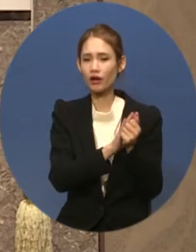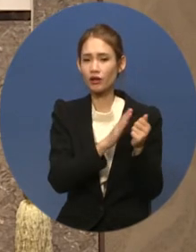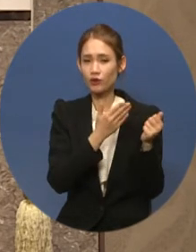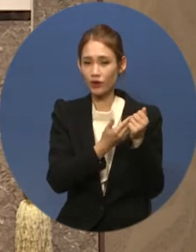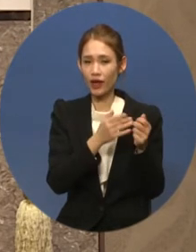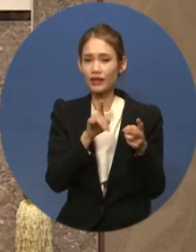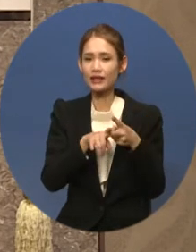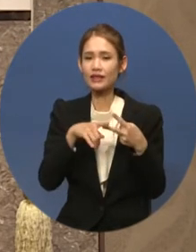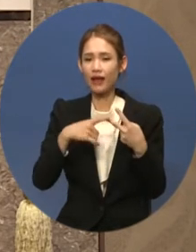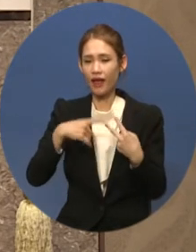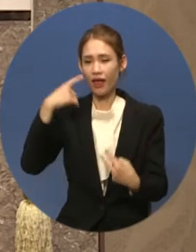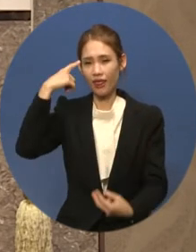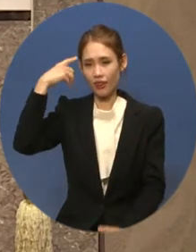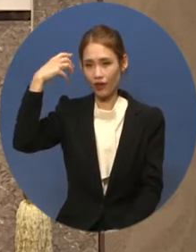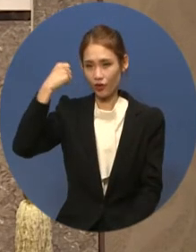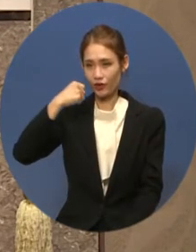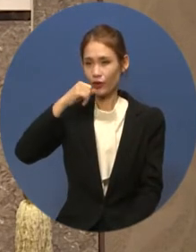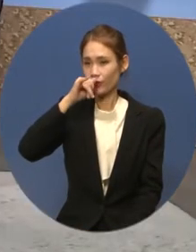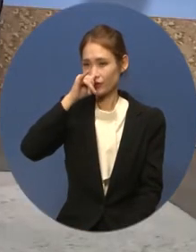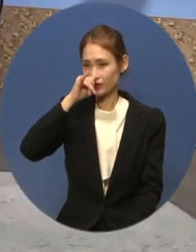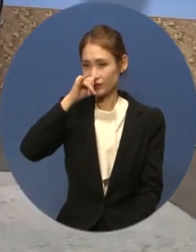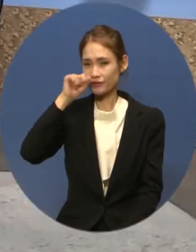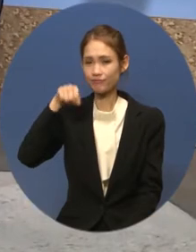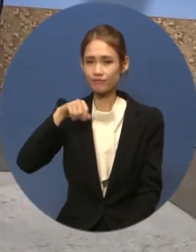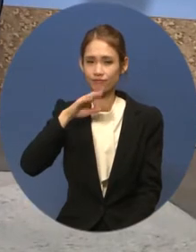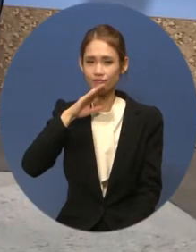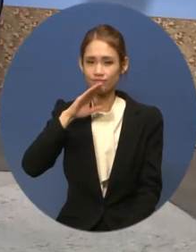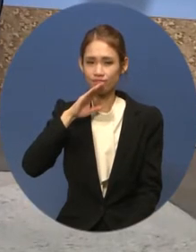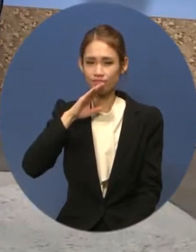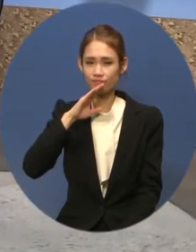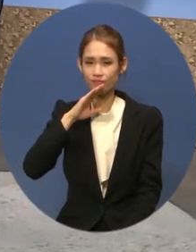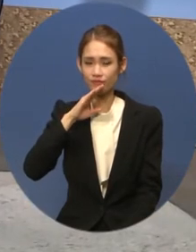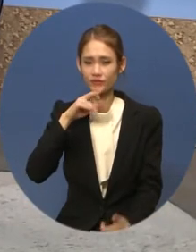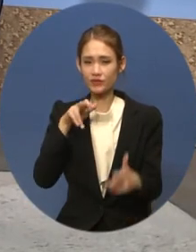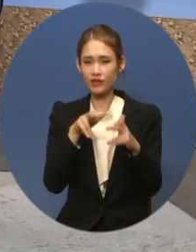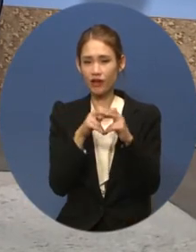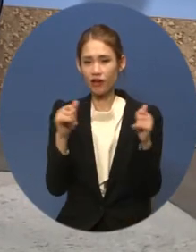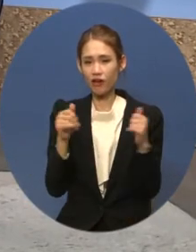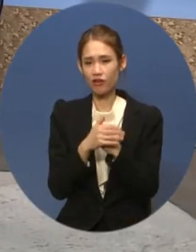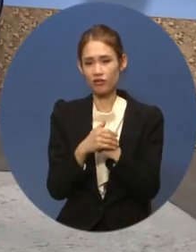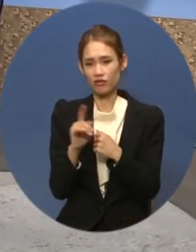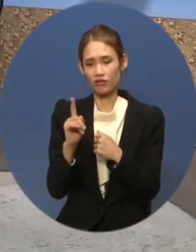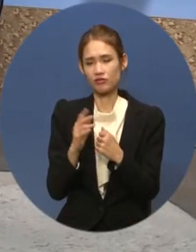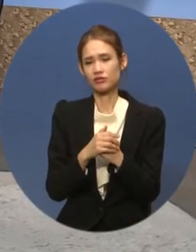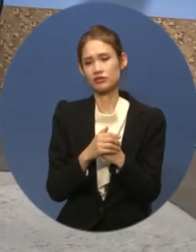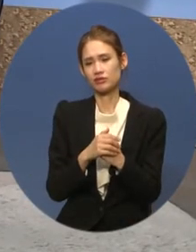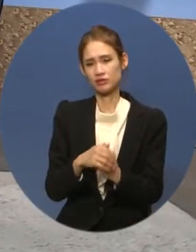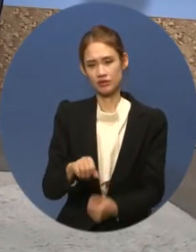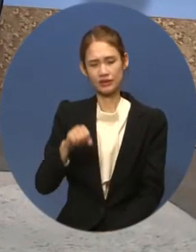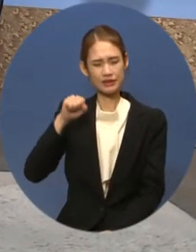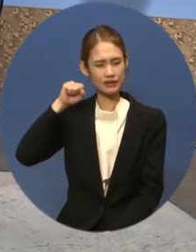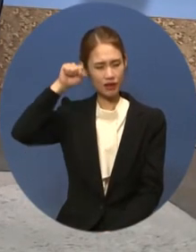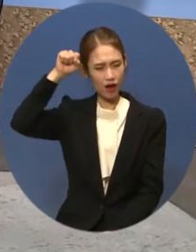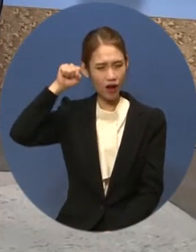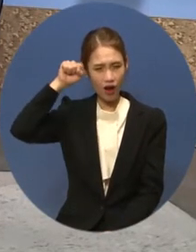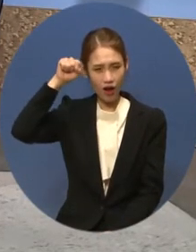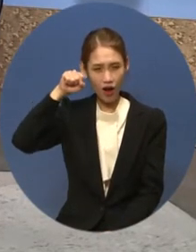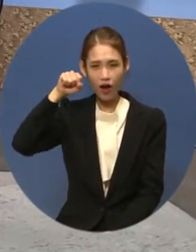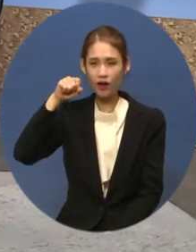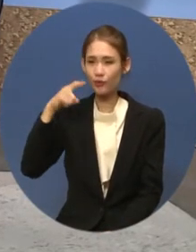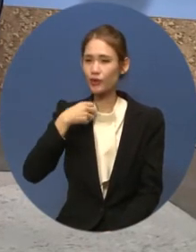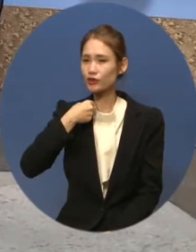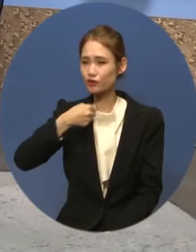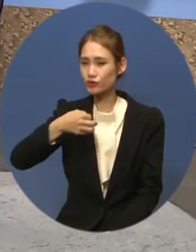그런 기억이 있습니다 내 봤습니다 그러니까 이게 장애인 분들이 어떤 시위 라던지